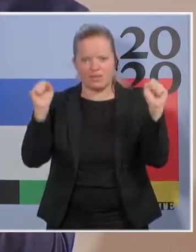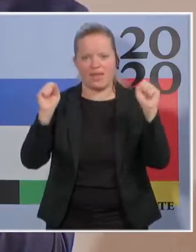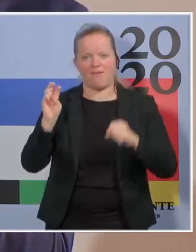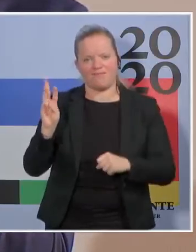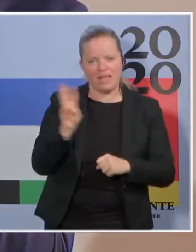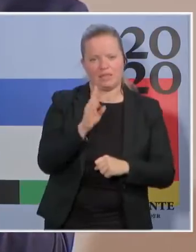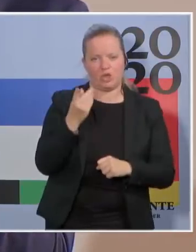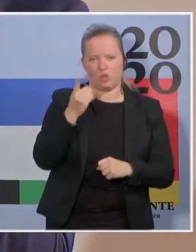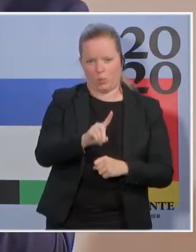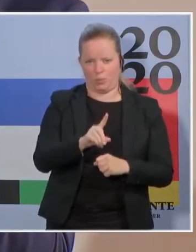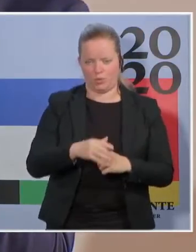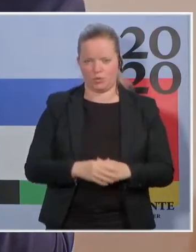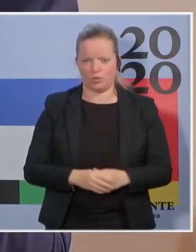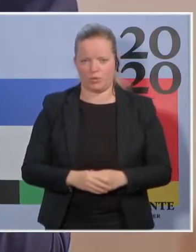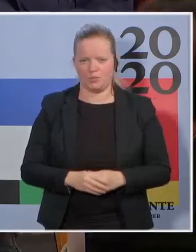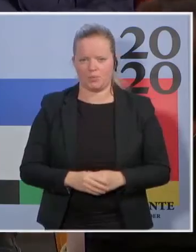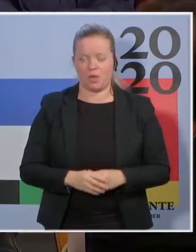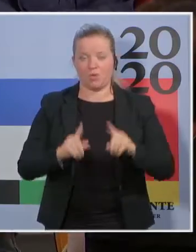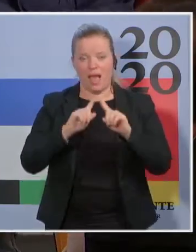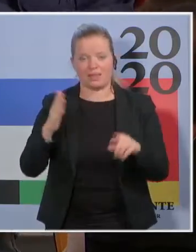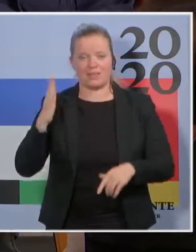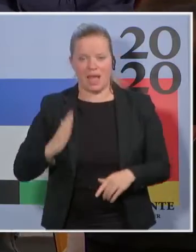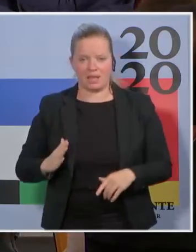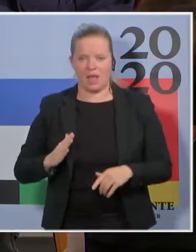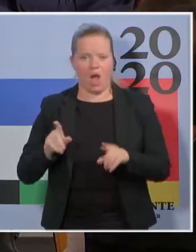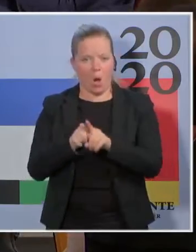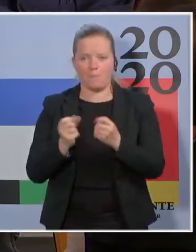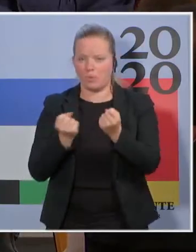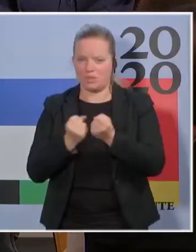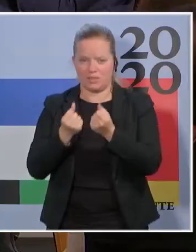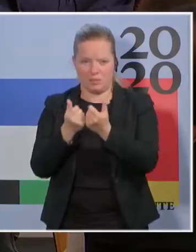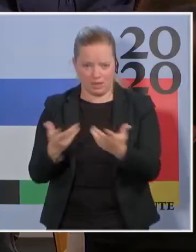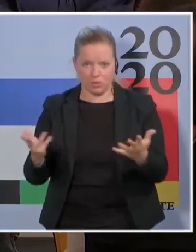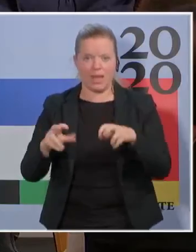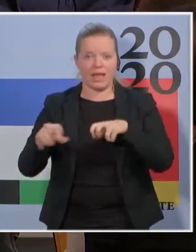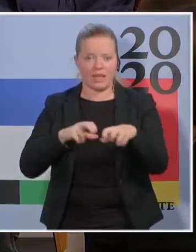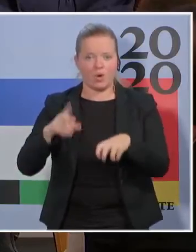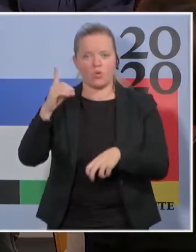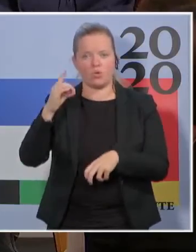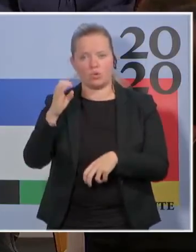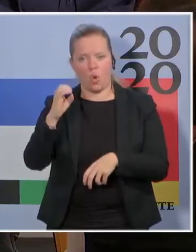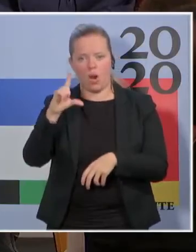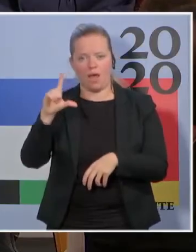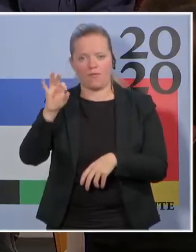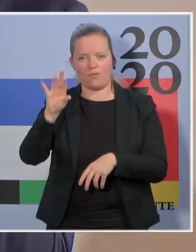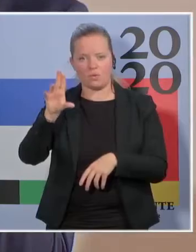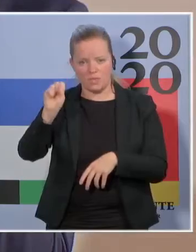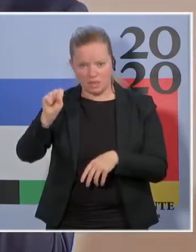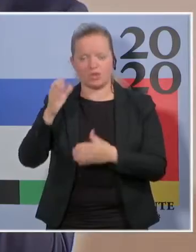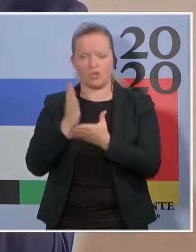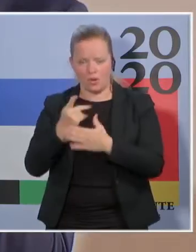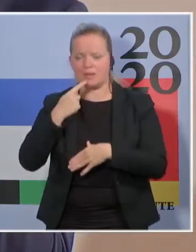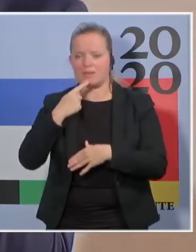Typus. Und auch auf der anderen Seite des politischen Spektrums, auch die Regierung Dollfuss hat ja gezeigt, sie kann nicht mit dieser Verfassung auf